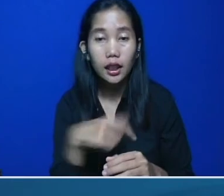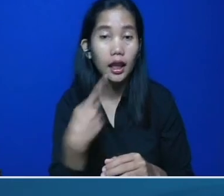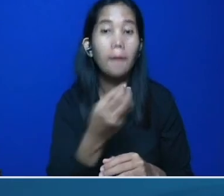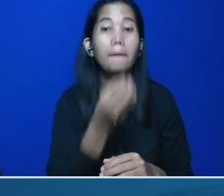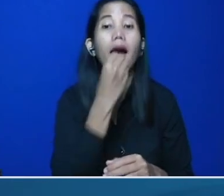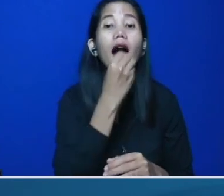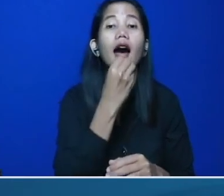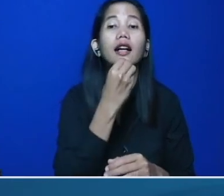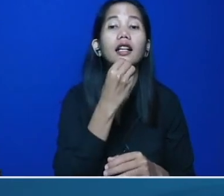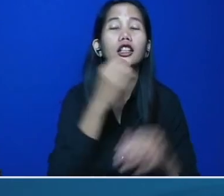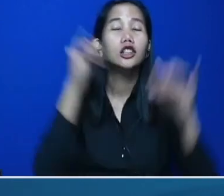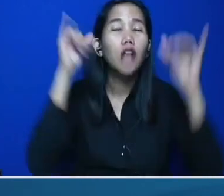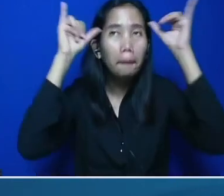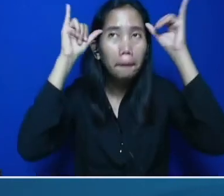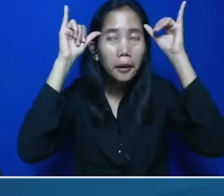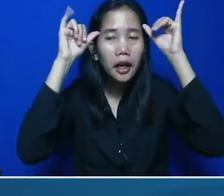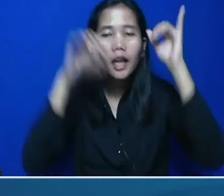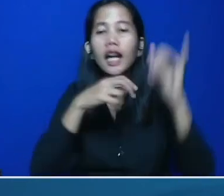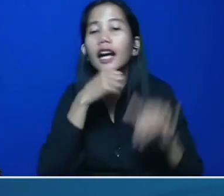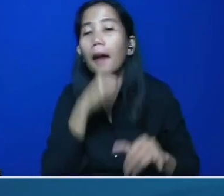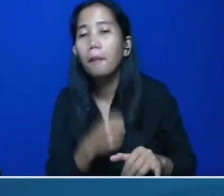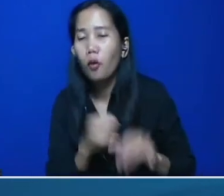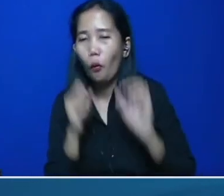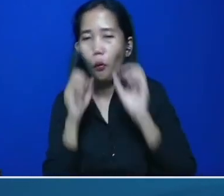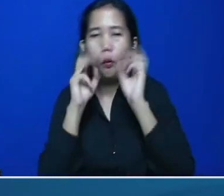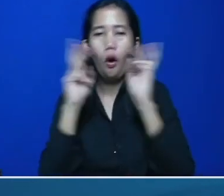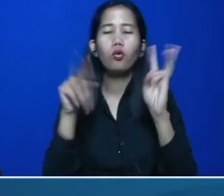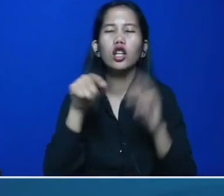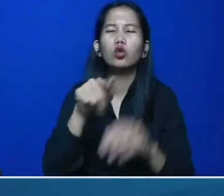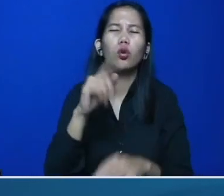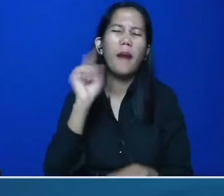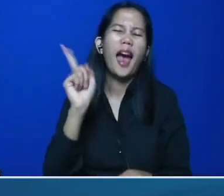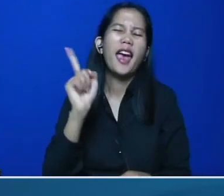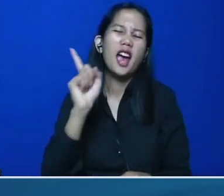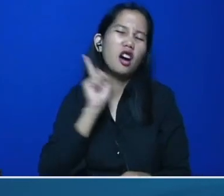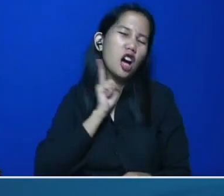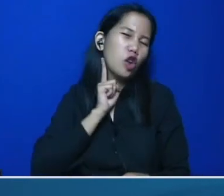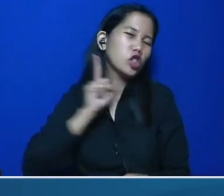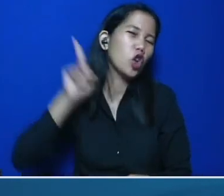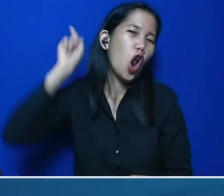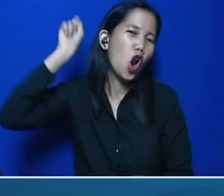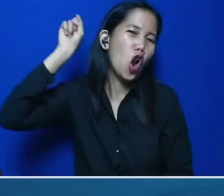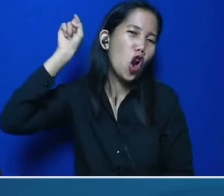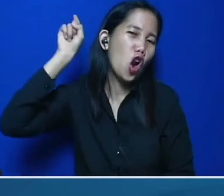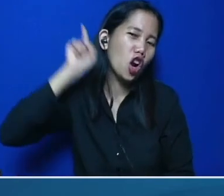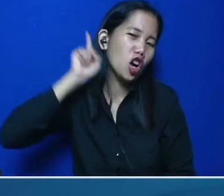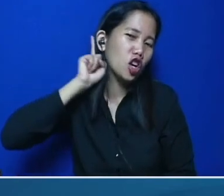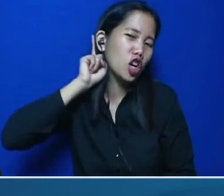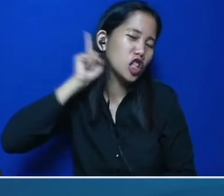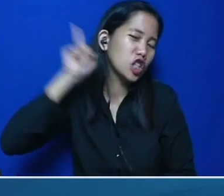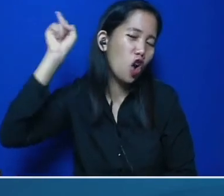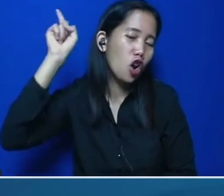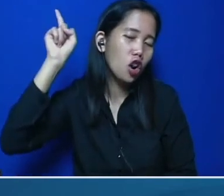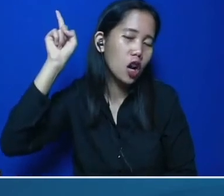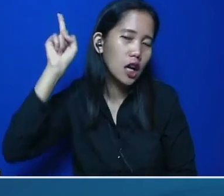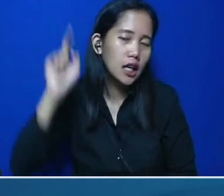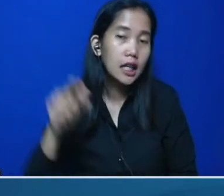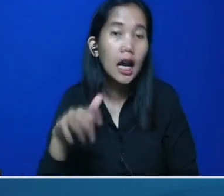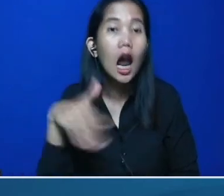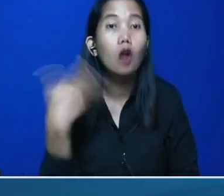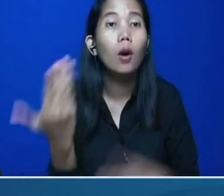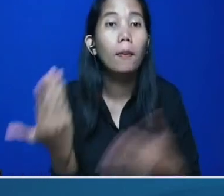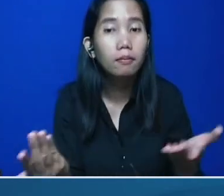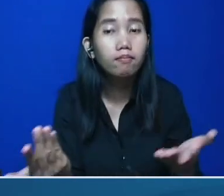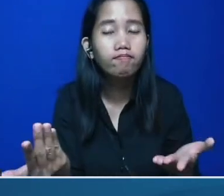kolesterol lalu kemudian bisa stroke jadi yang halal saja tidak bisa